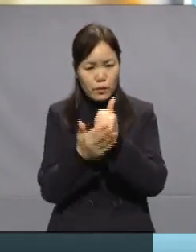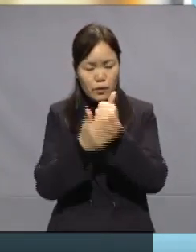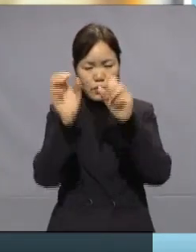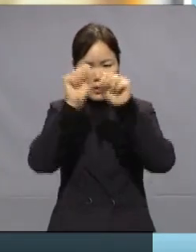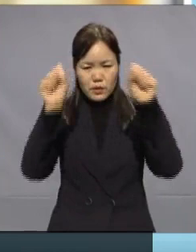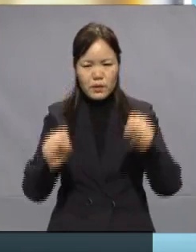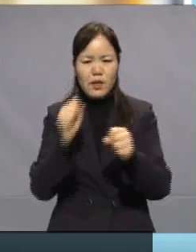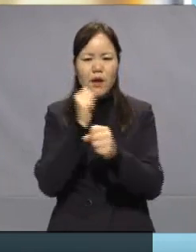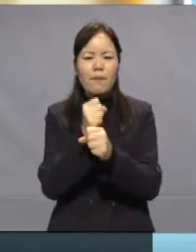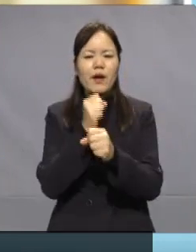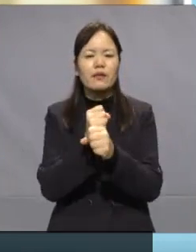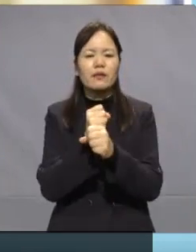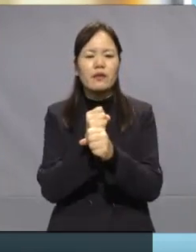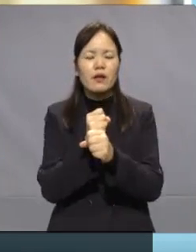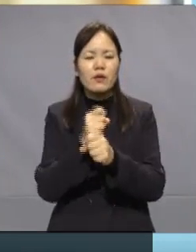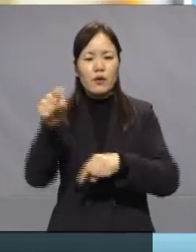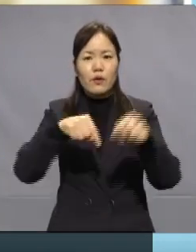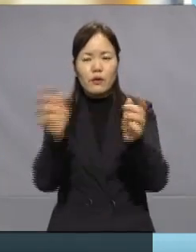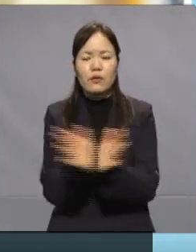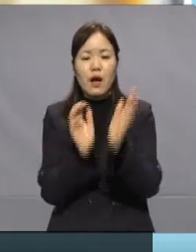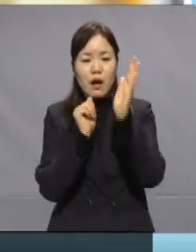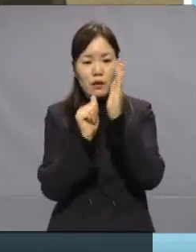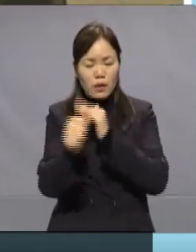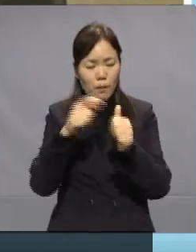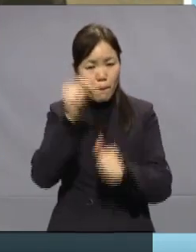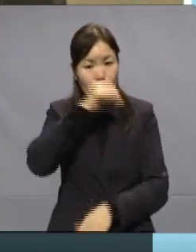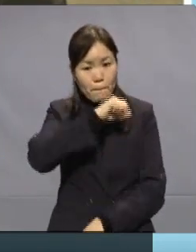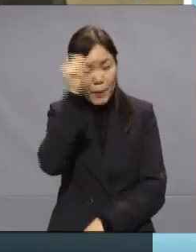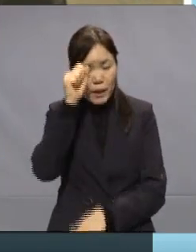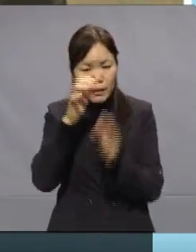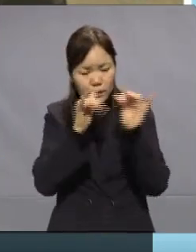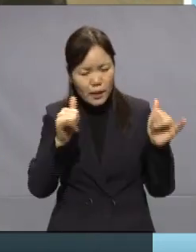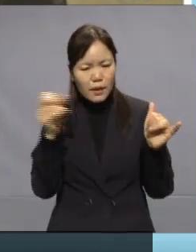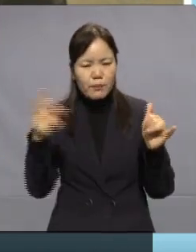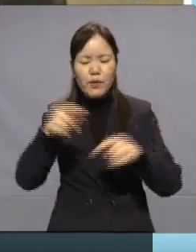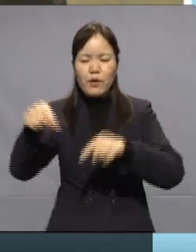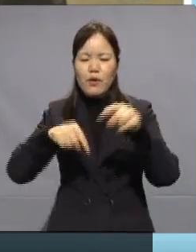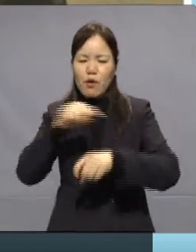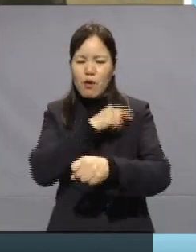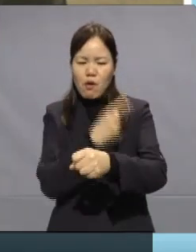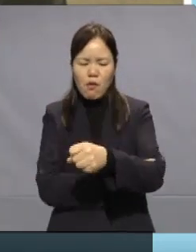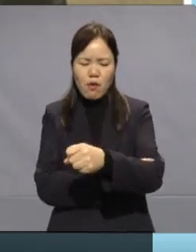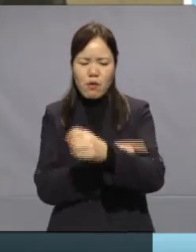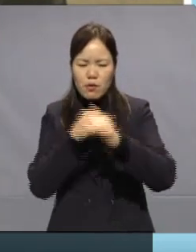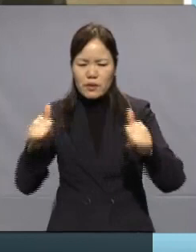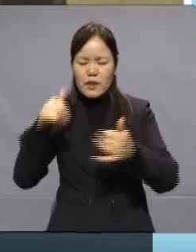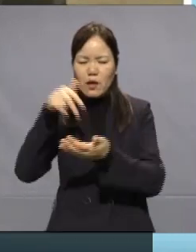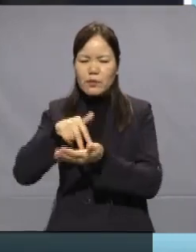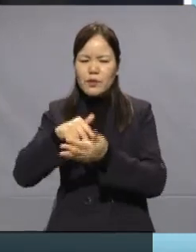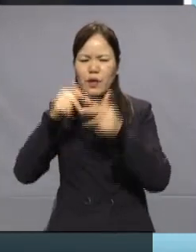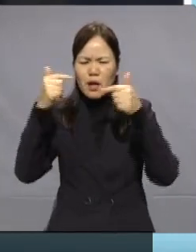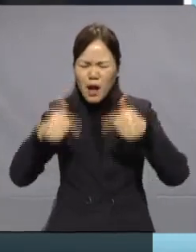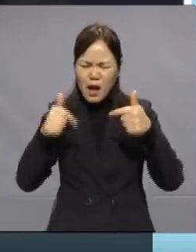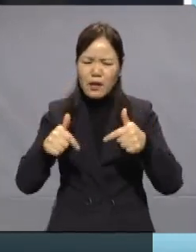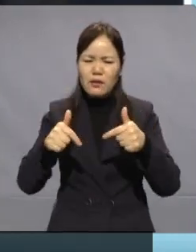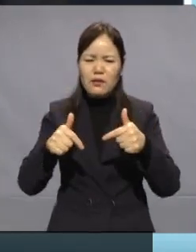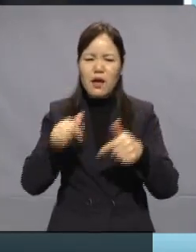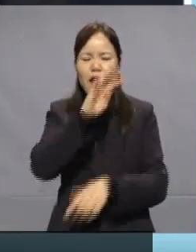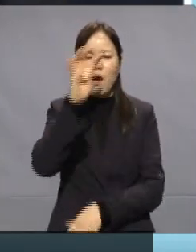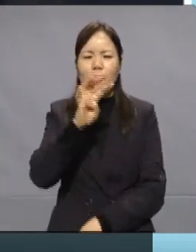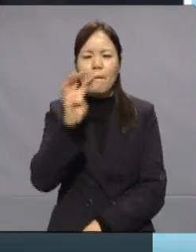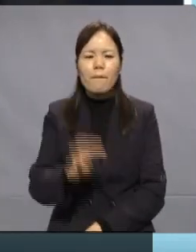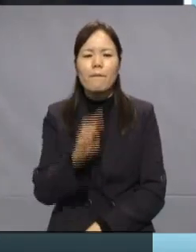하겠다라고 당대표가 되시는 분들은 물론이거니와 정권을 잡는 권력자들을 입에서는 항상 도돌이표처럼